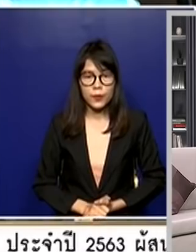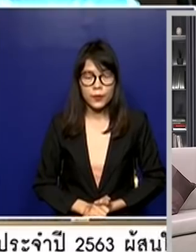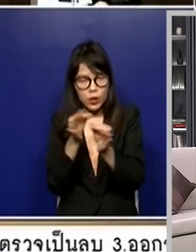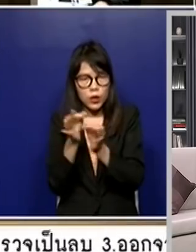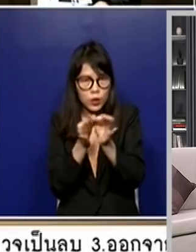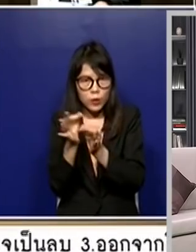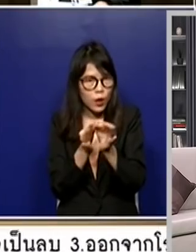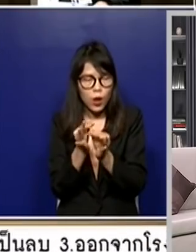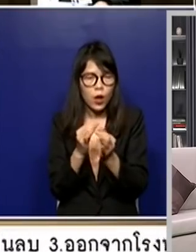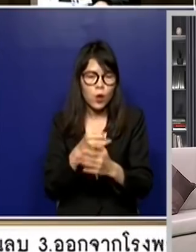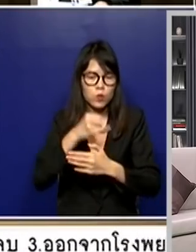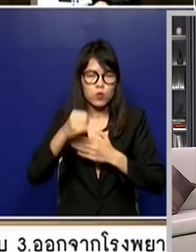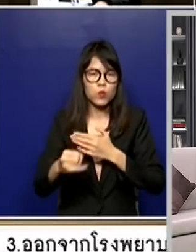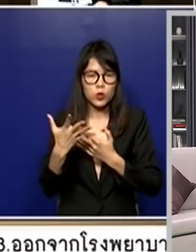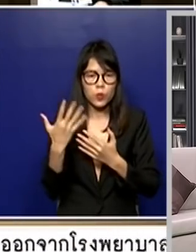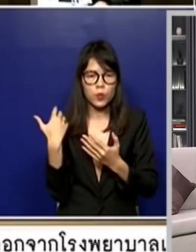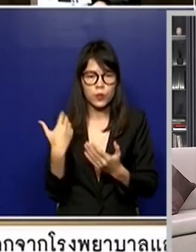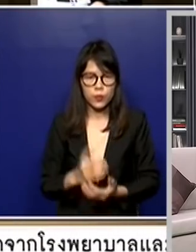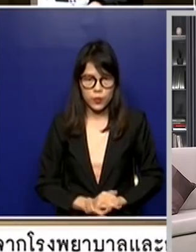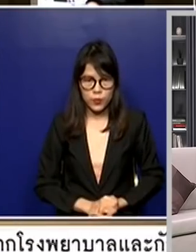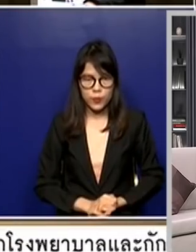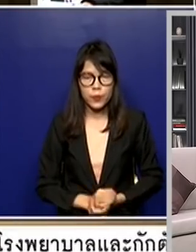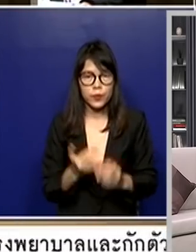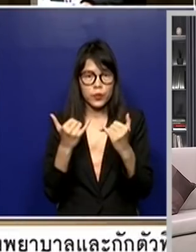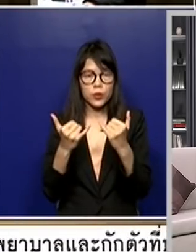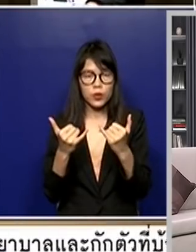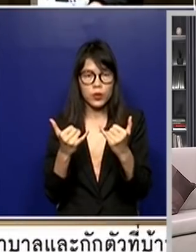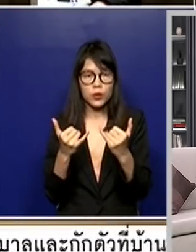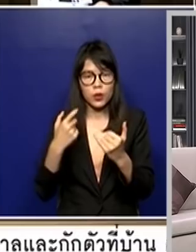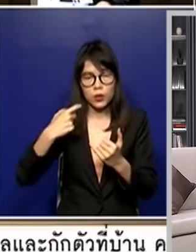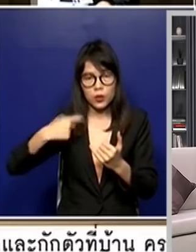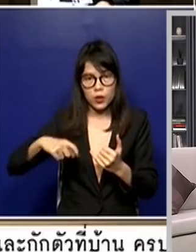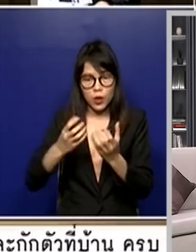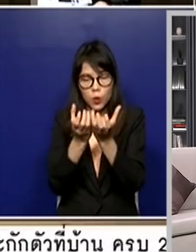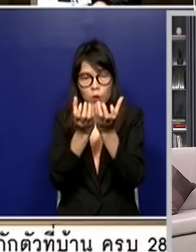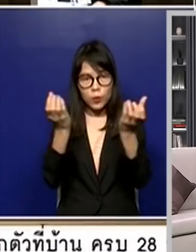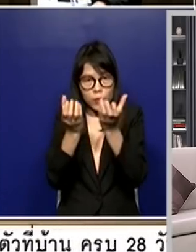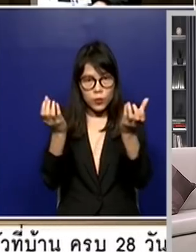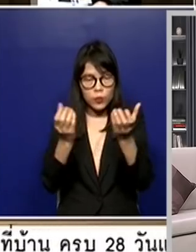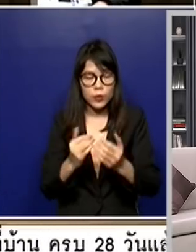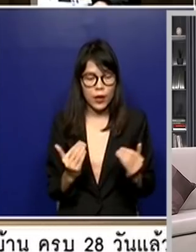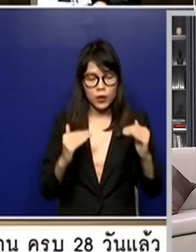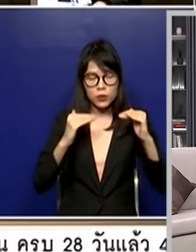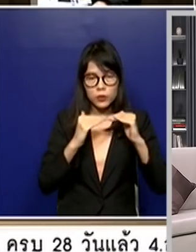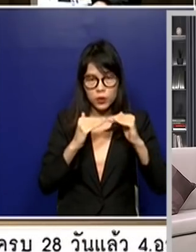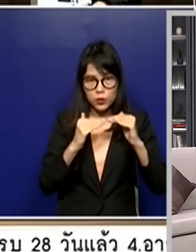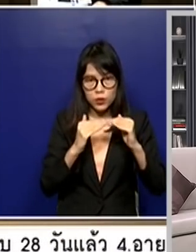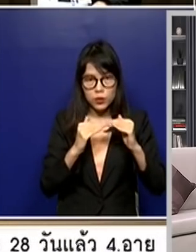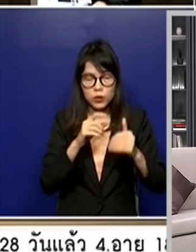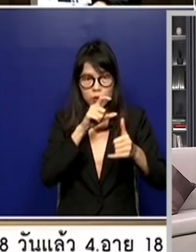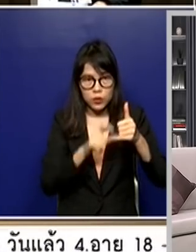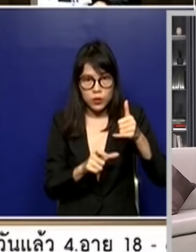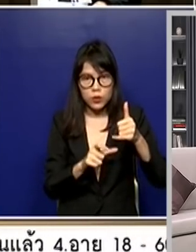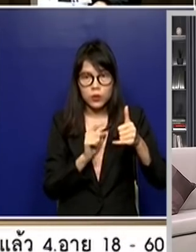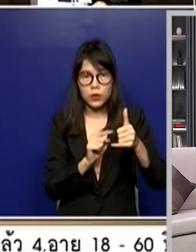ในกี่คะแนนนะคะการอภิปรายไม่ไว้วางใจในครั้งนี้ก็อยู่ในความสนใจแล้วก็ประชาชนตั้งความหวังกันอย่างมากแต่